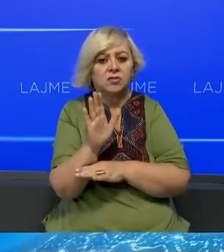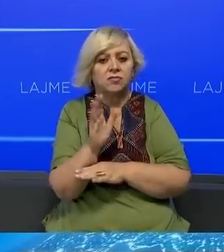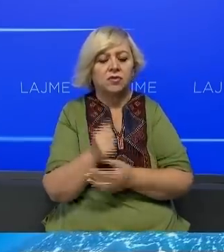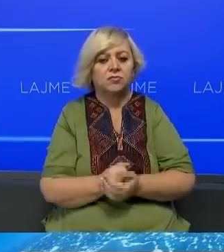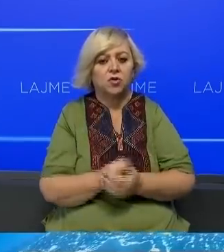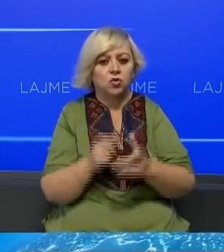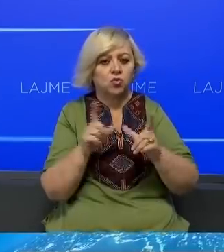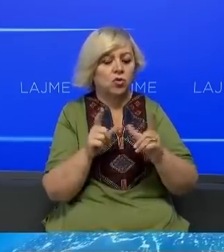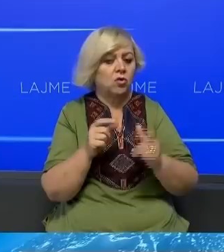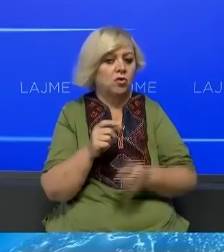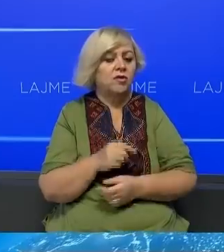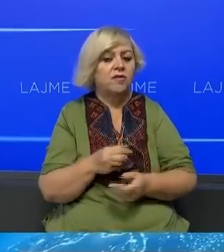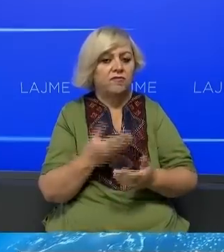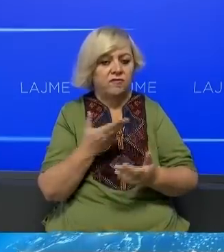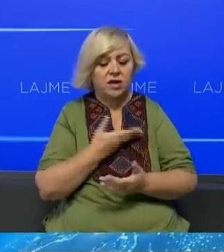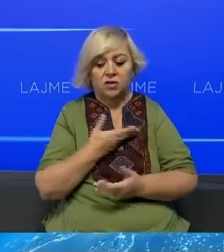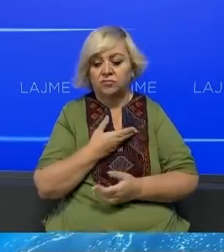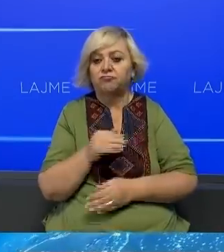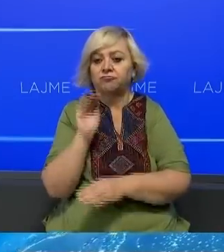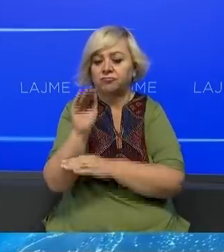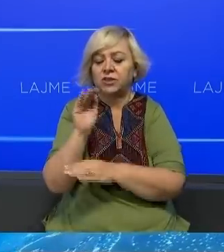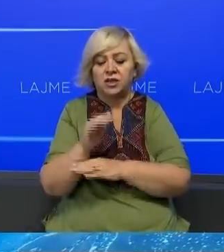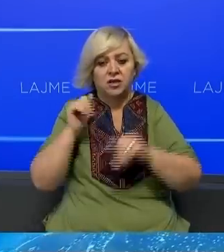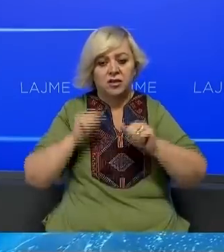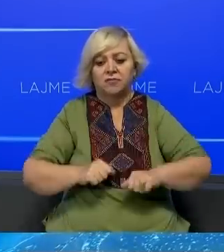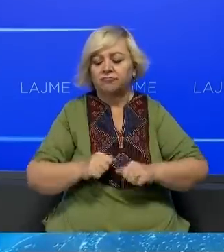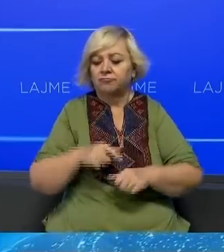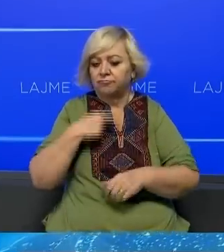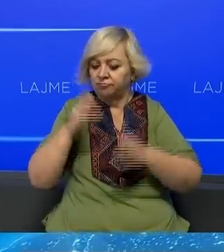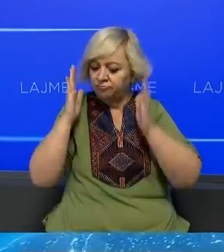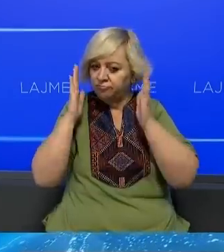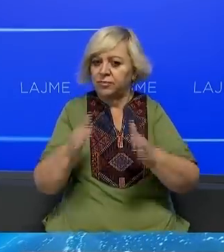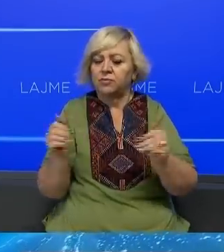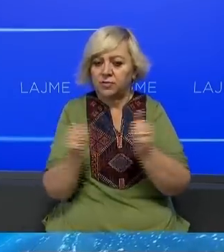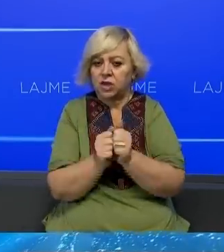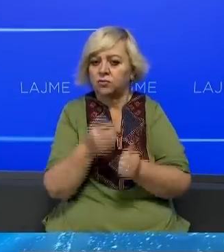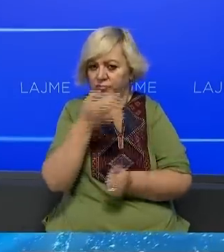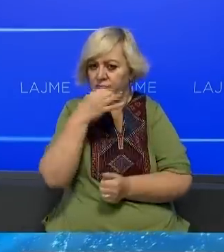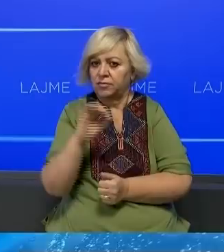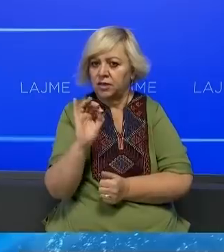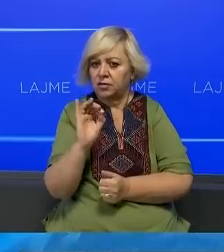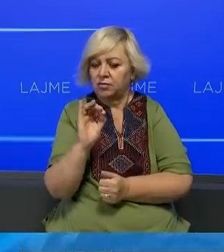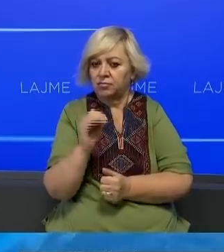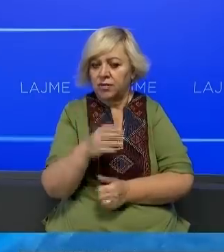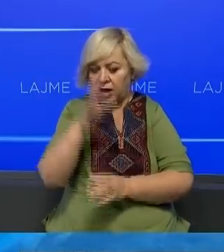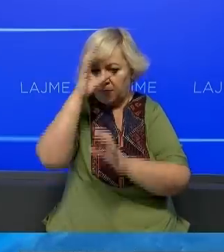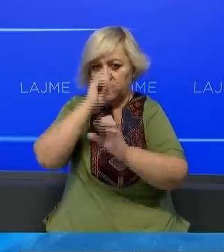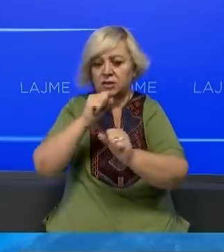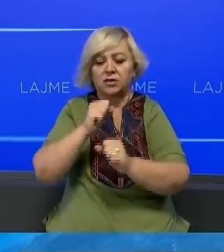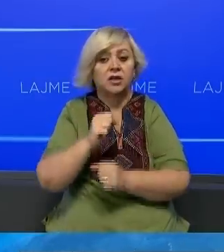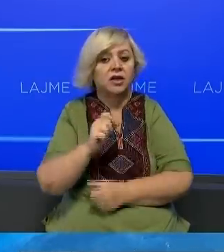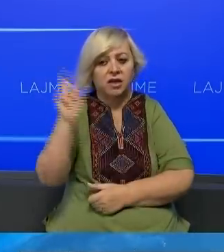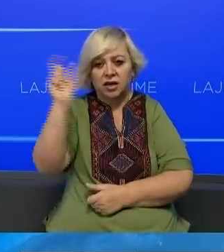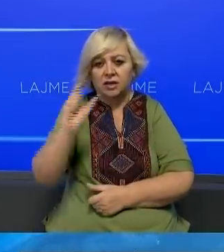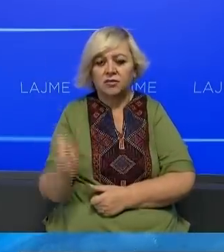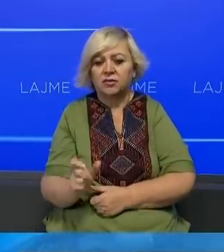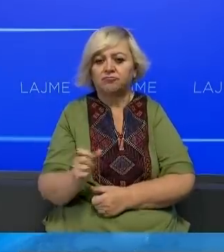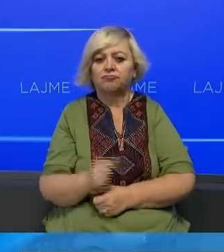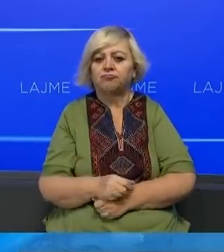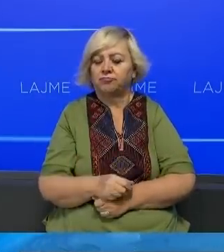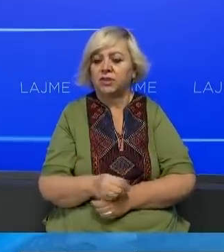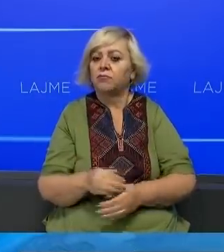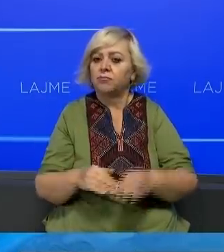Ugo Ferrero. Sipas njoftimit të qeverisë, Kurti u shprej bindur se bashkëpunimi i mirë i deritanishëm me ambasadorët e Italisë vetëm sa do të